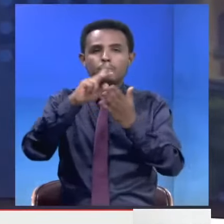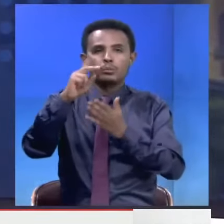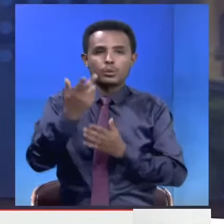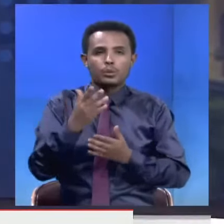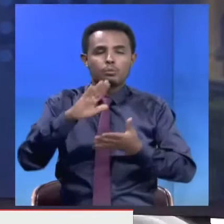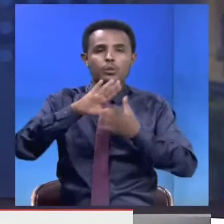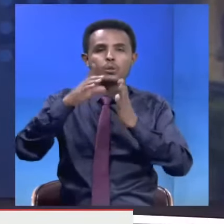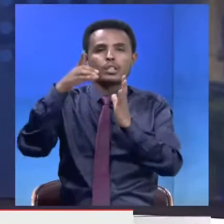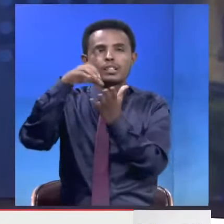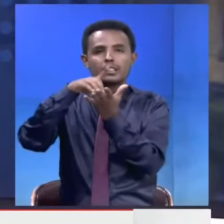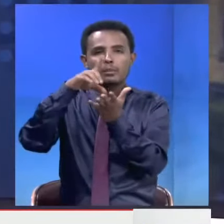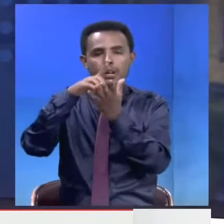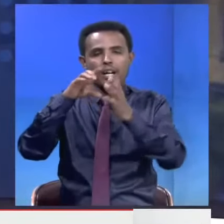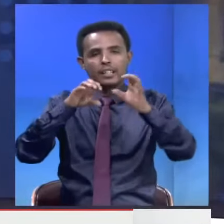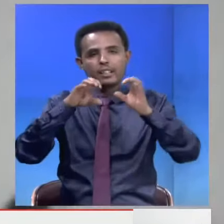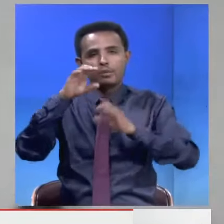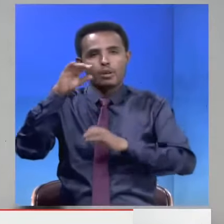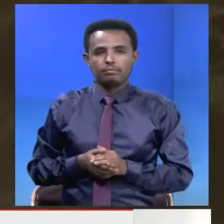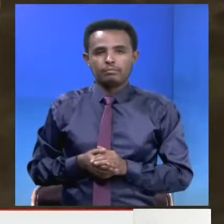ተጨማሪውን ከጳውሎስ አየለ እንከታተል።